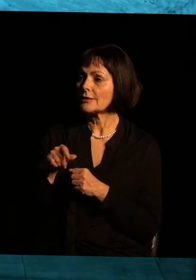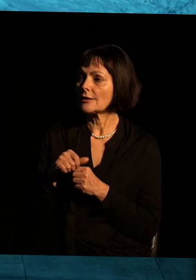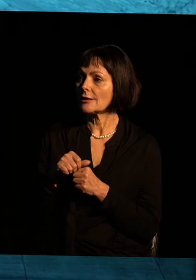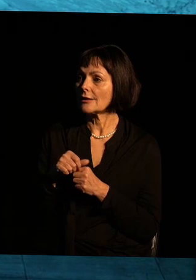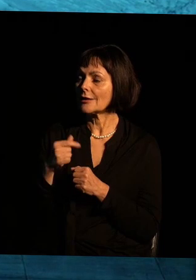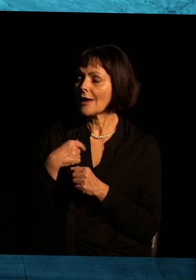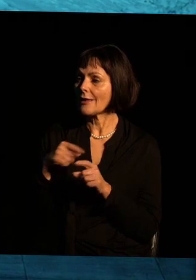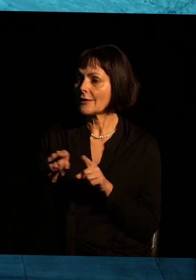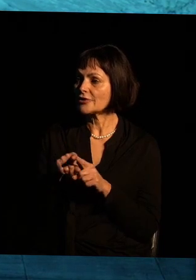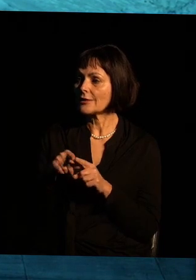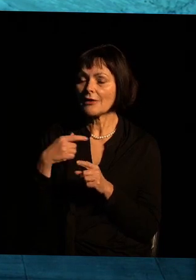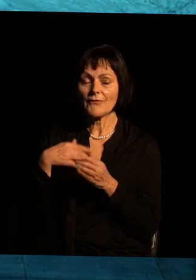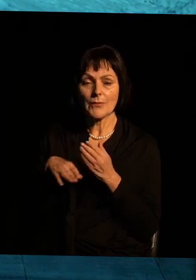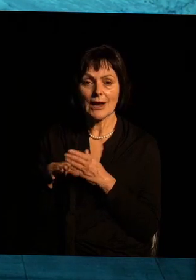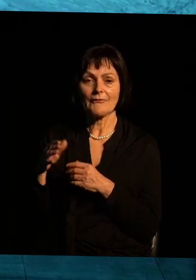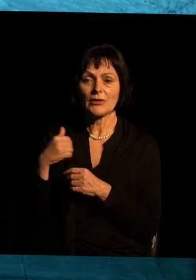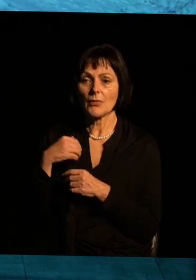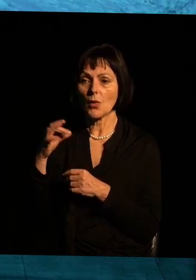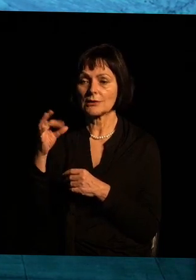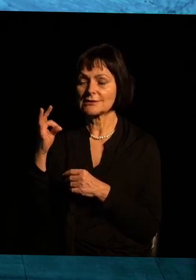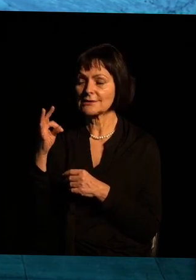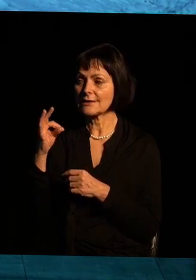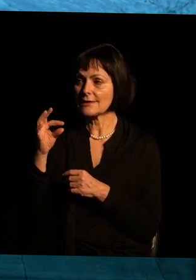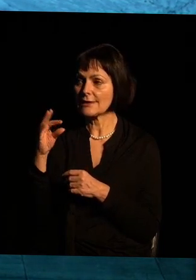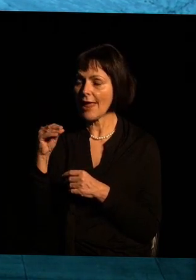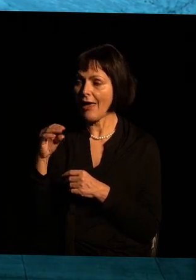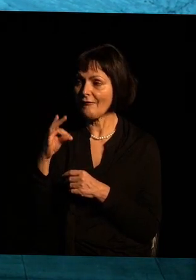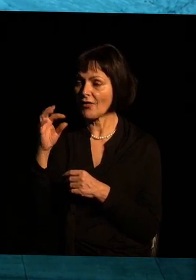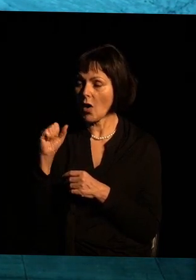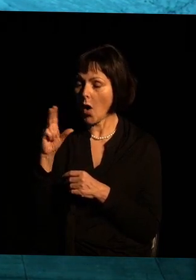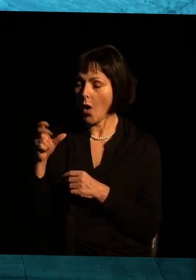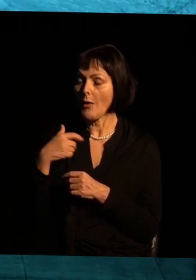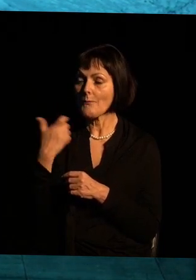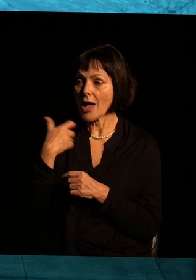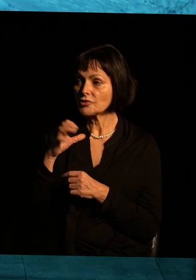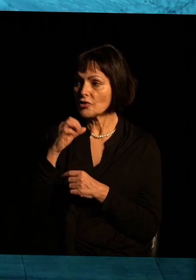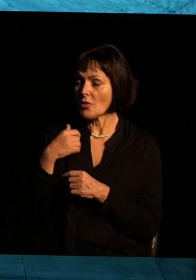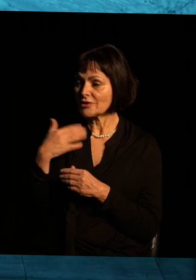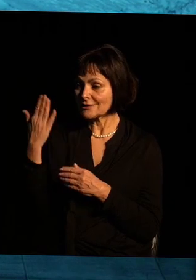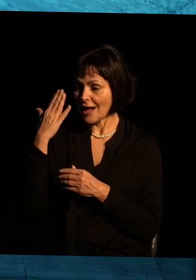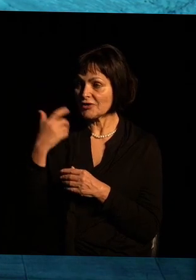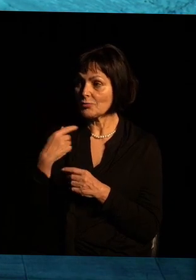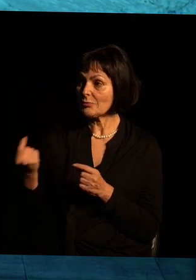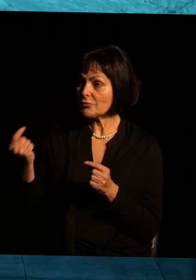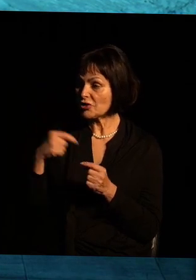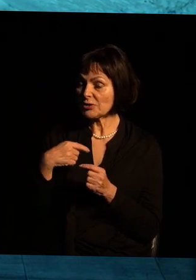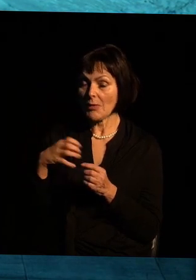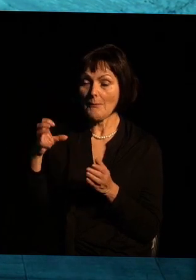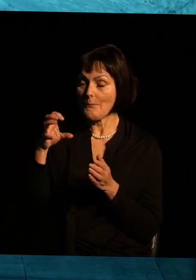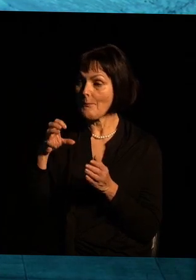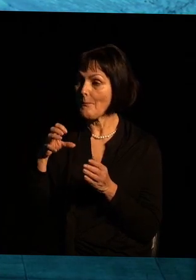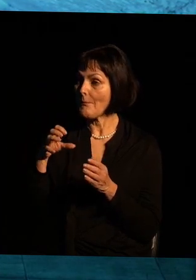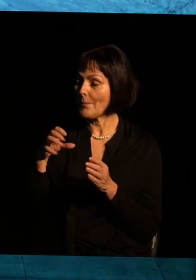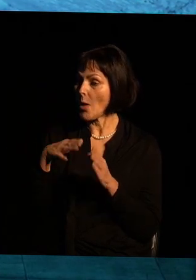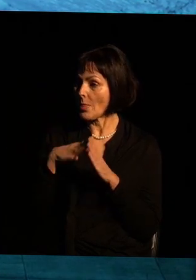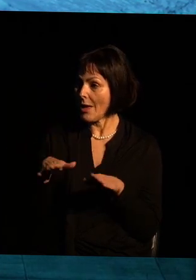ja też na tej wyprawie był Bogdan Stefko, którego doskonale się znaliśmy. I my przyszliśmy do bazy i